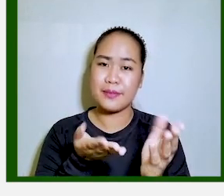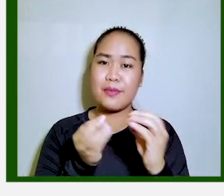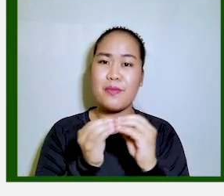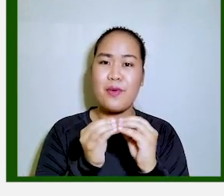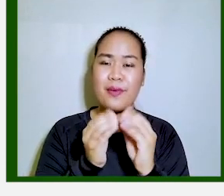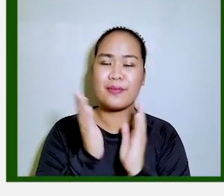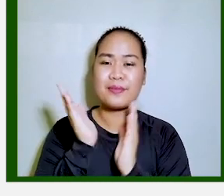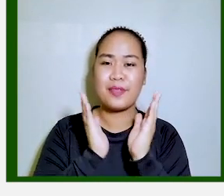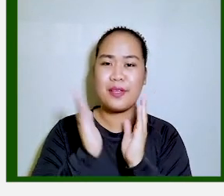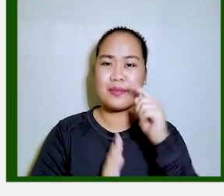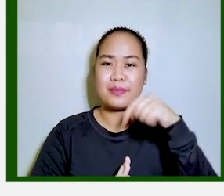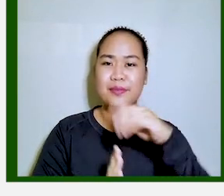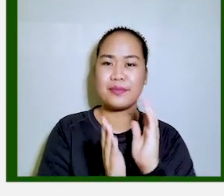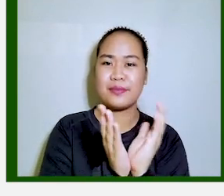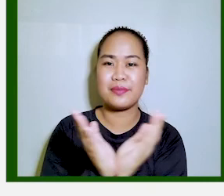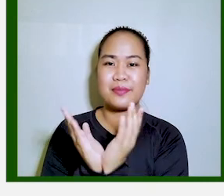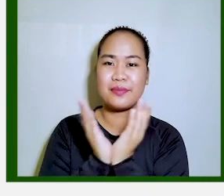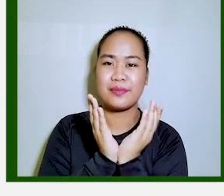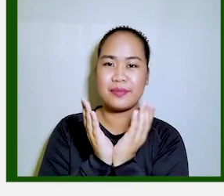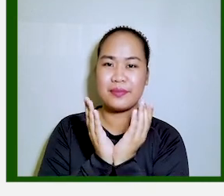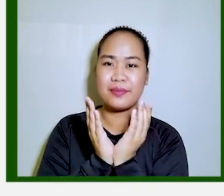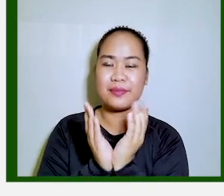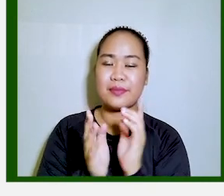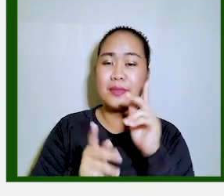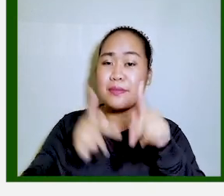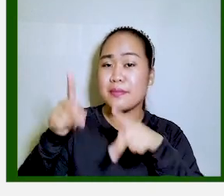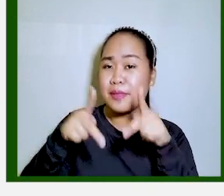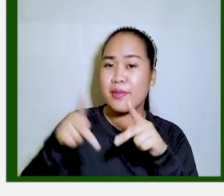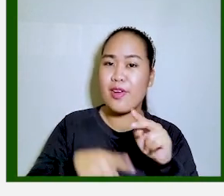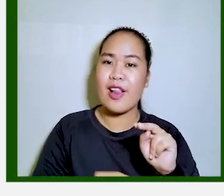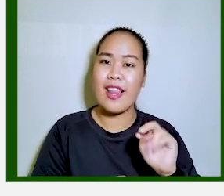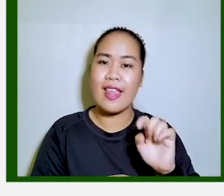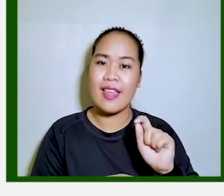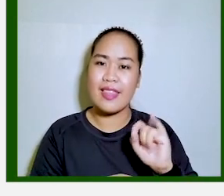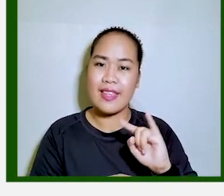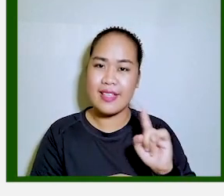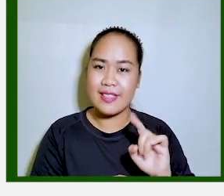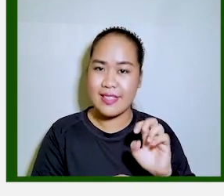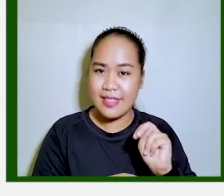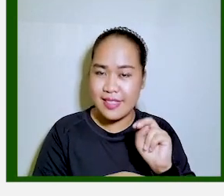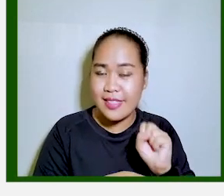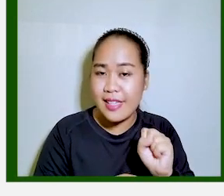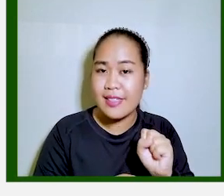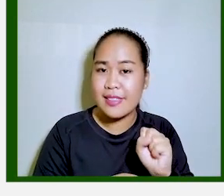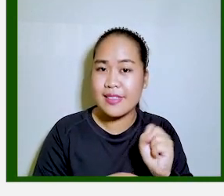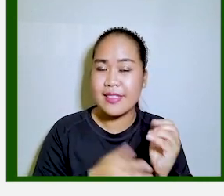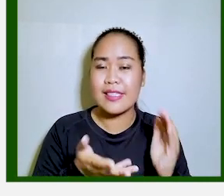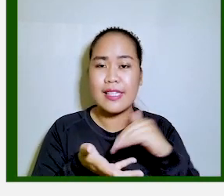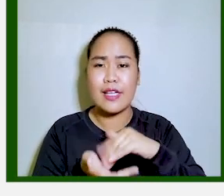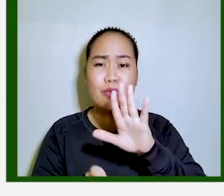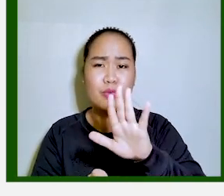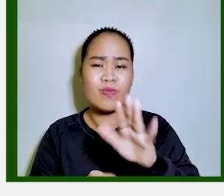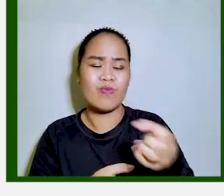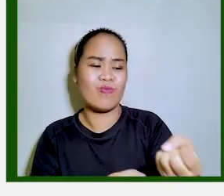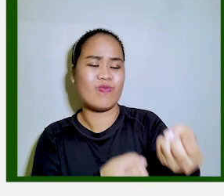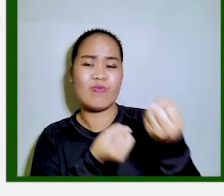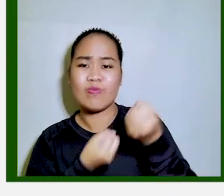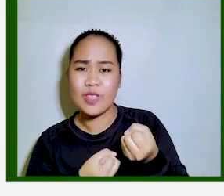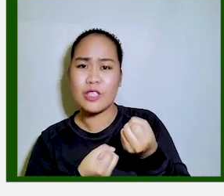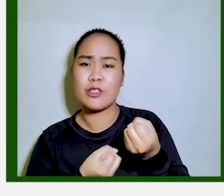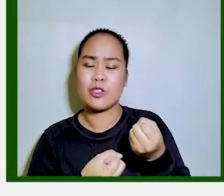sa ating komunidad, and of course, sa ating mga constituents and netizens. No? So again, sa inyong mga suggestions, sa inyong